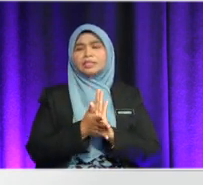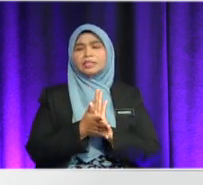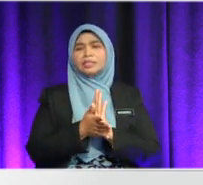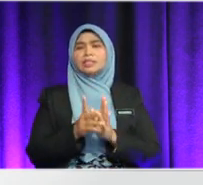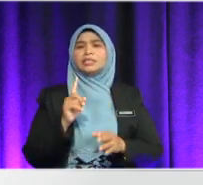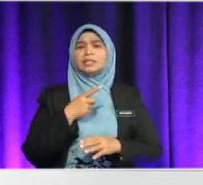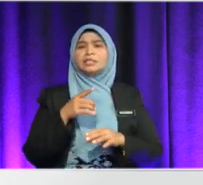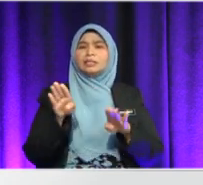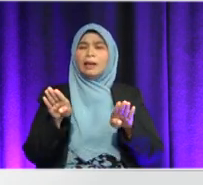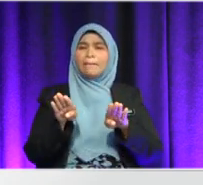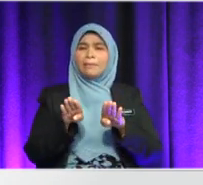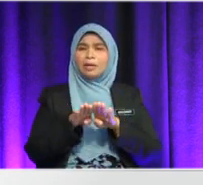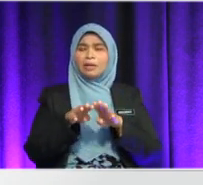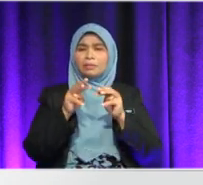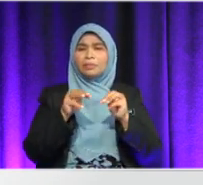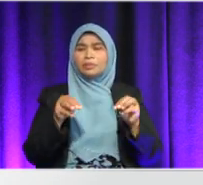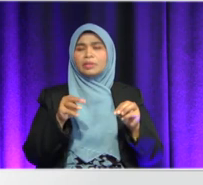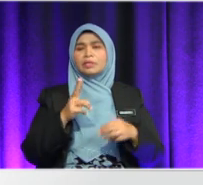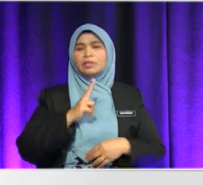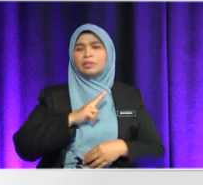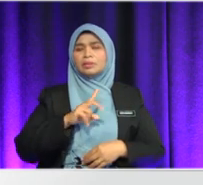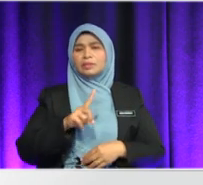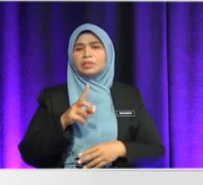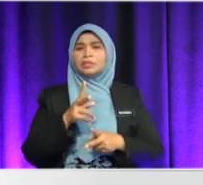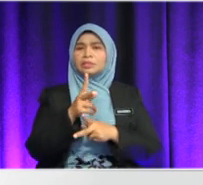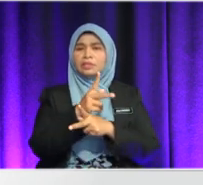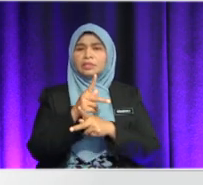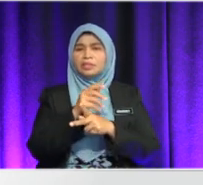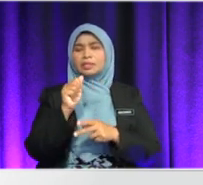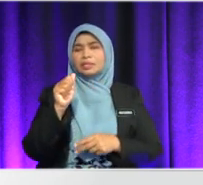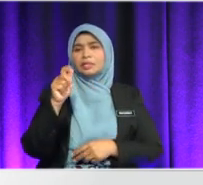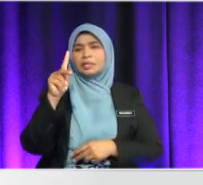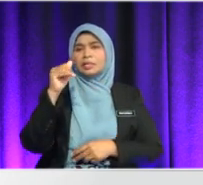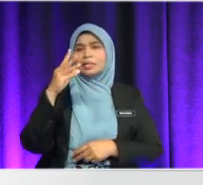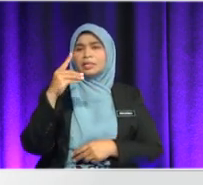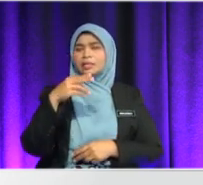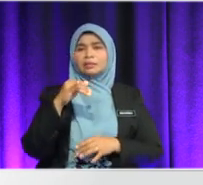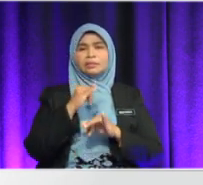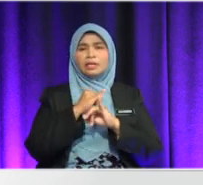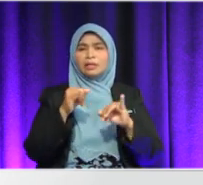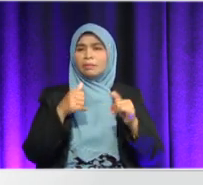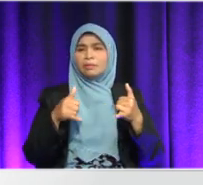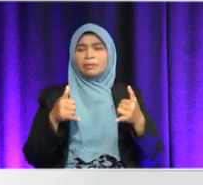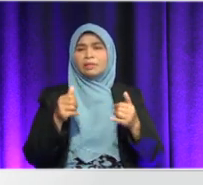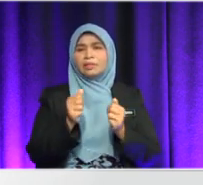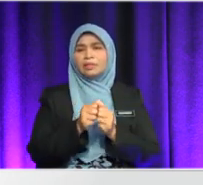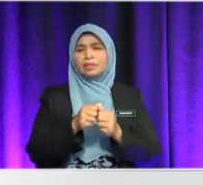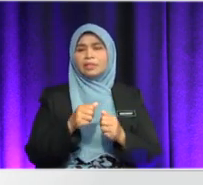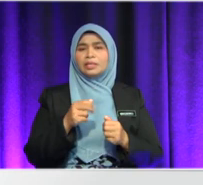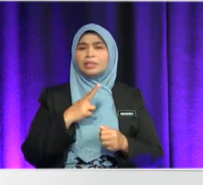murid-murid yang beragama Islam ini jaga akidah kita jangan mempersembahkan agama kita